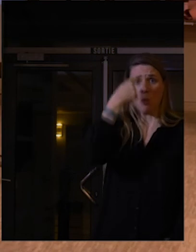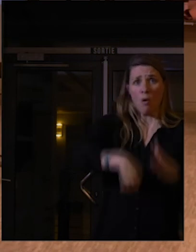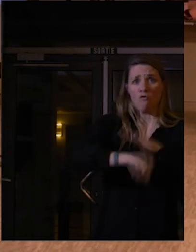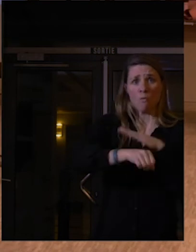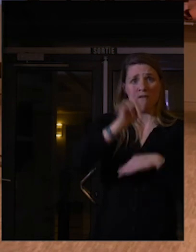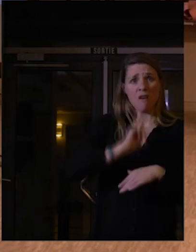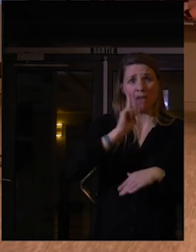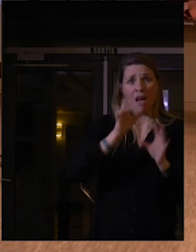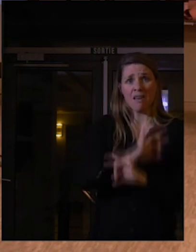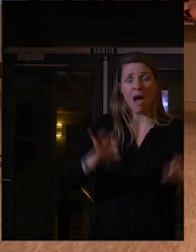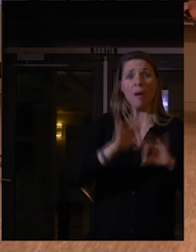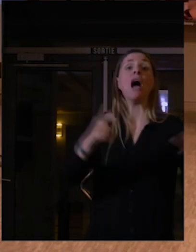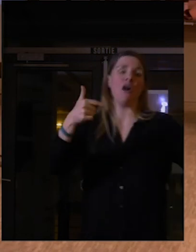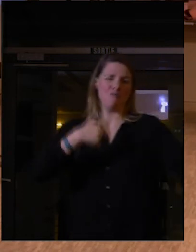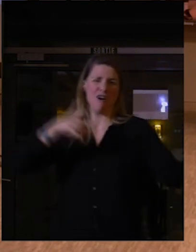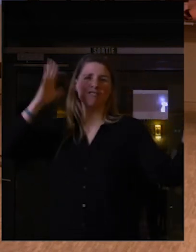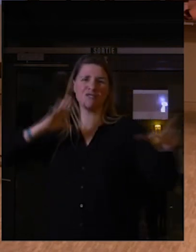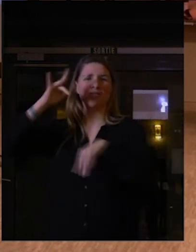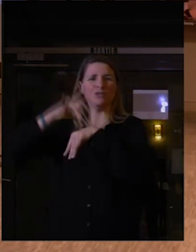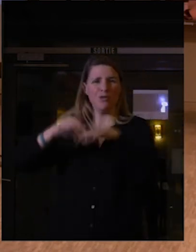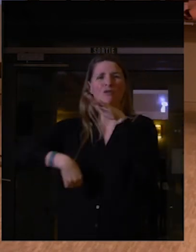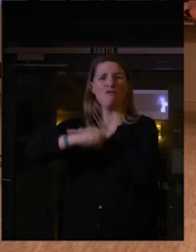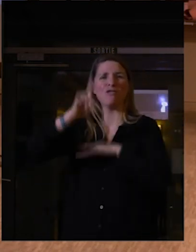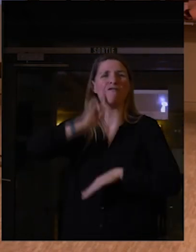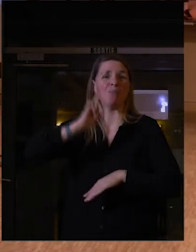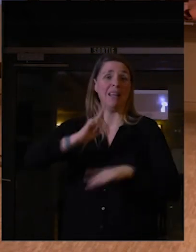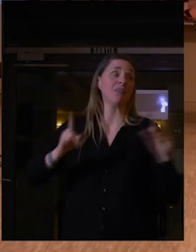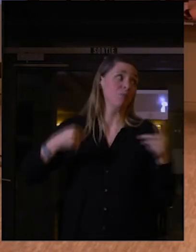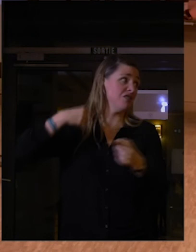féminin. Moi, j'ai joué au foot féminin, une génération où on était encore plus,